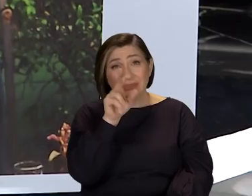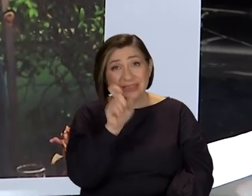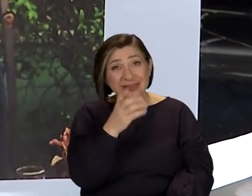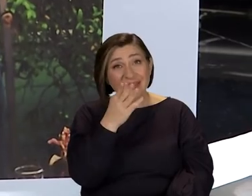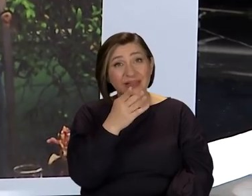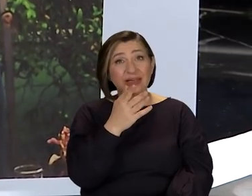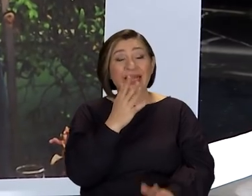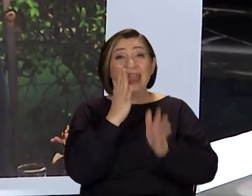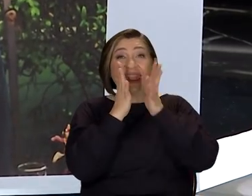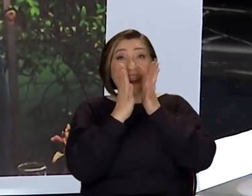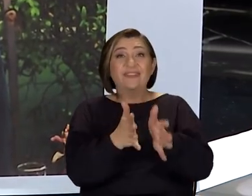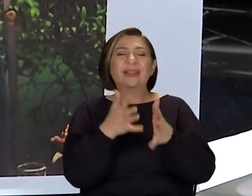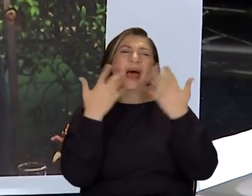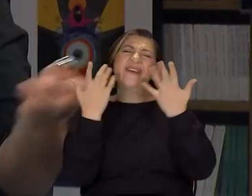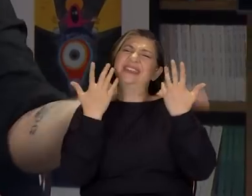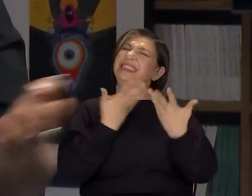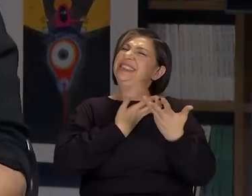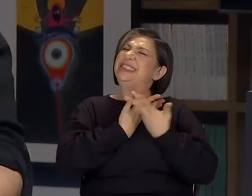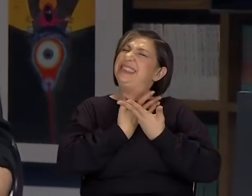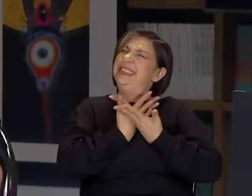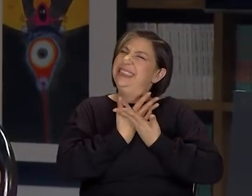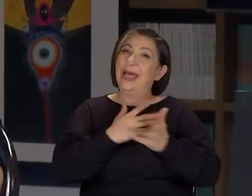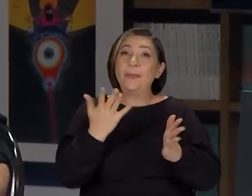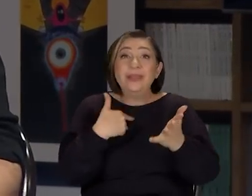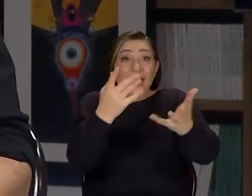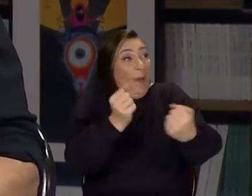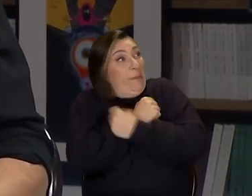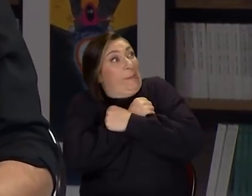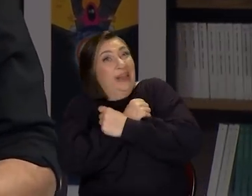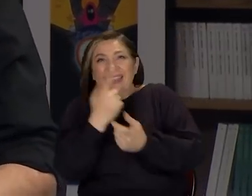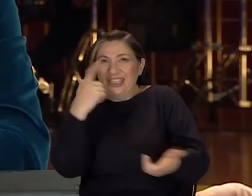ya? Nefret ederim hayvandan. Niye böyle bir şey yapayım abi?